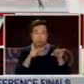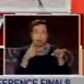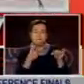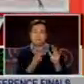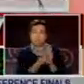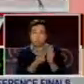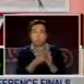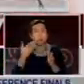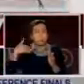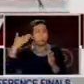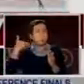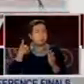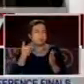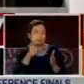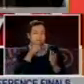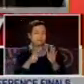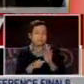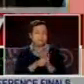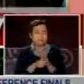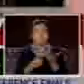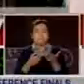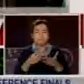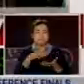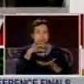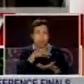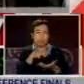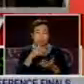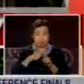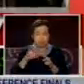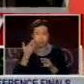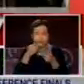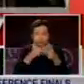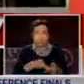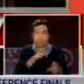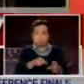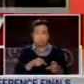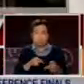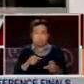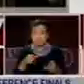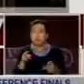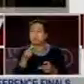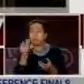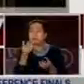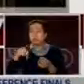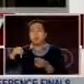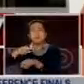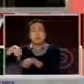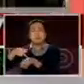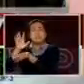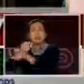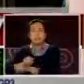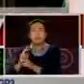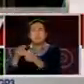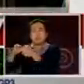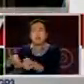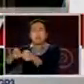niya, eh bakit niya ilagay sa pangalan niya? Marami dito sa Pilipinas naglalagay sa ibang papangalan ng ibang tao.